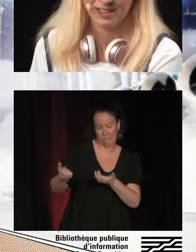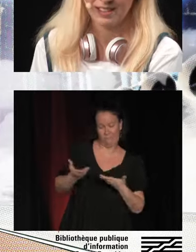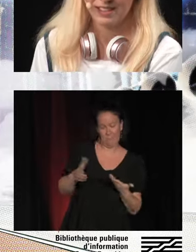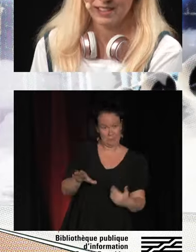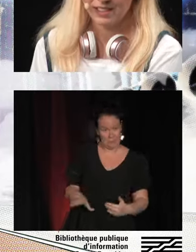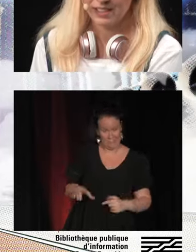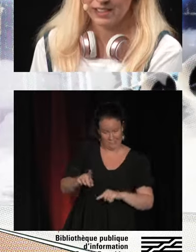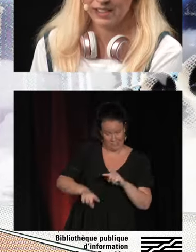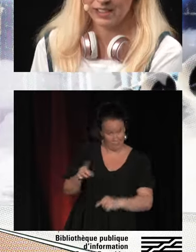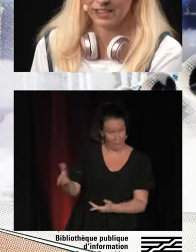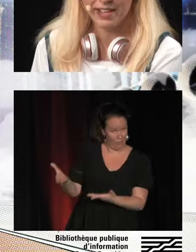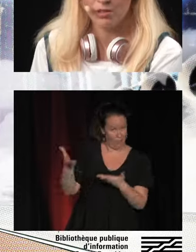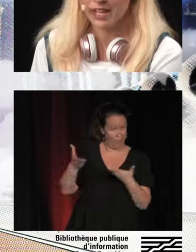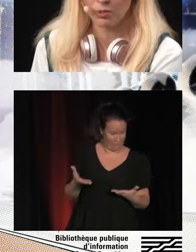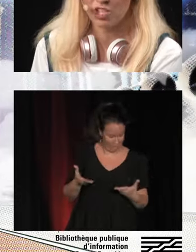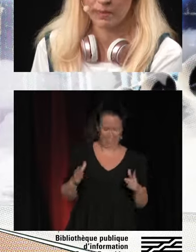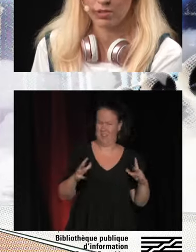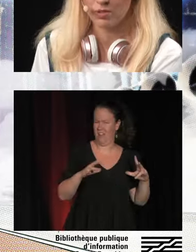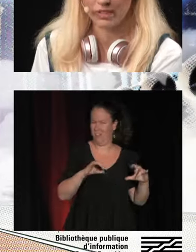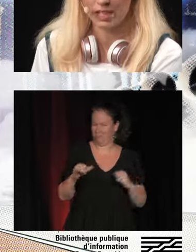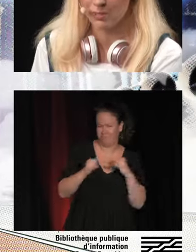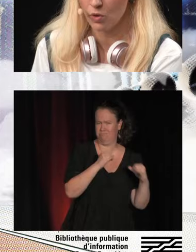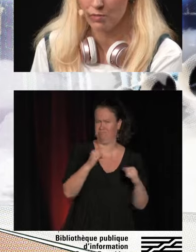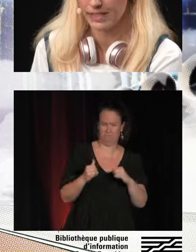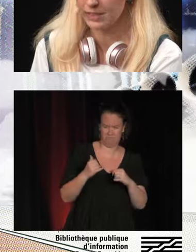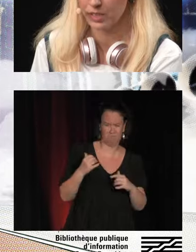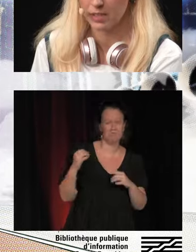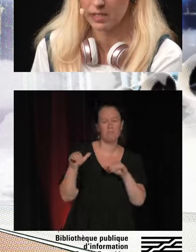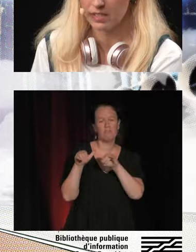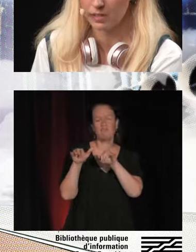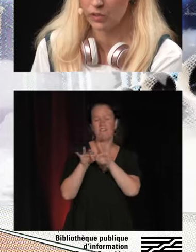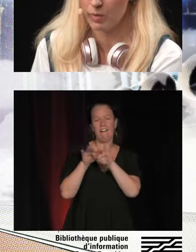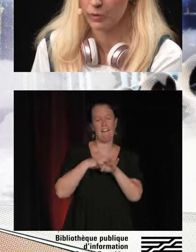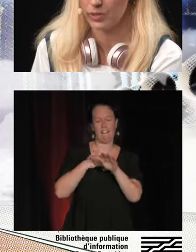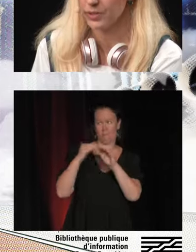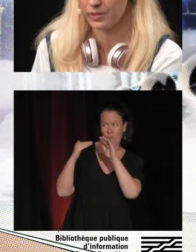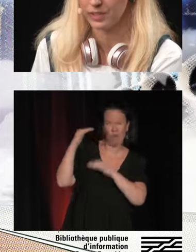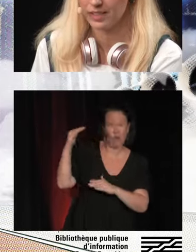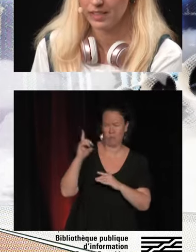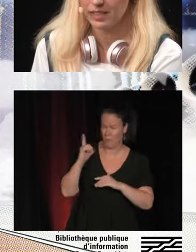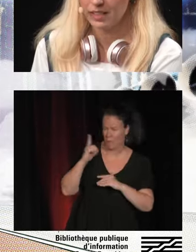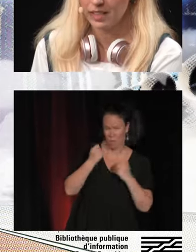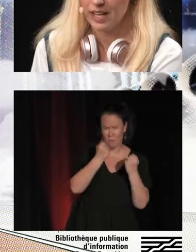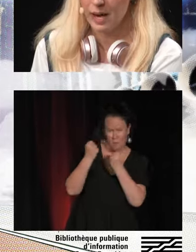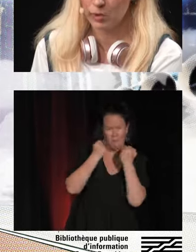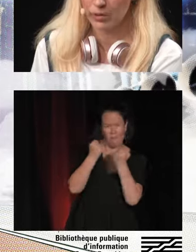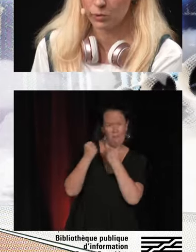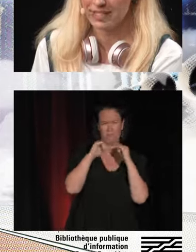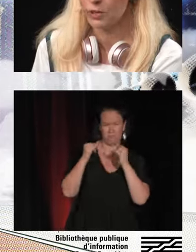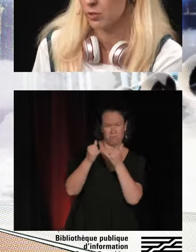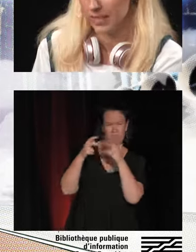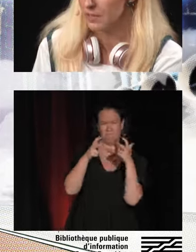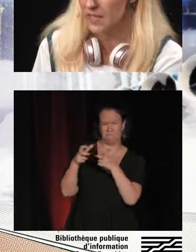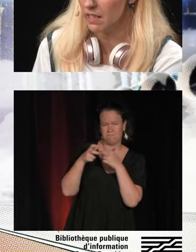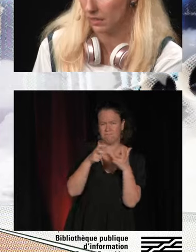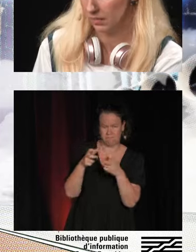petite. Et avec lequel donc j'ai appris à jouer avec mon grand frère. On a passé énormément d'heures à apprendre à conduire.